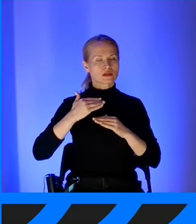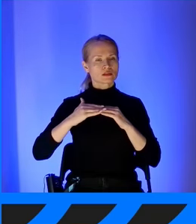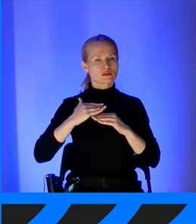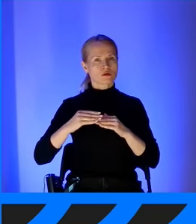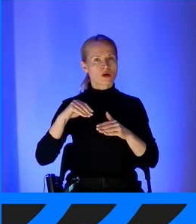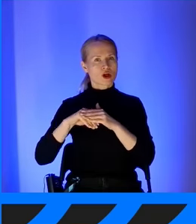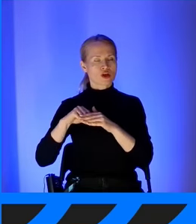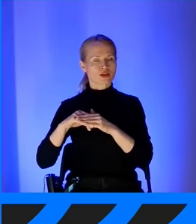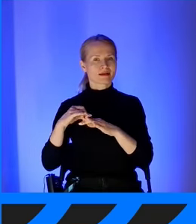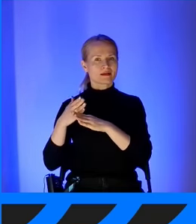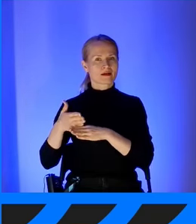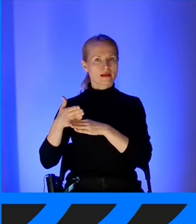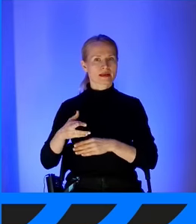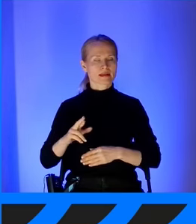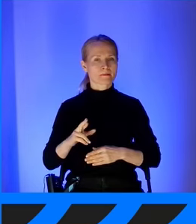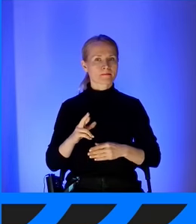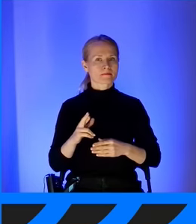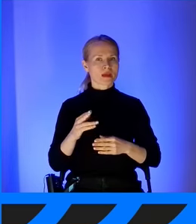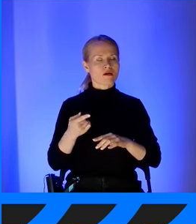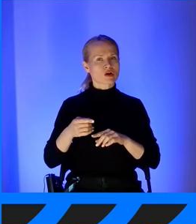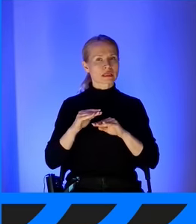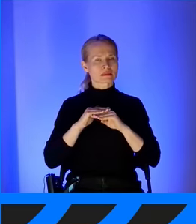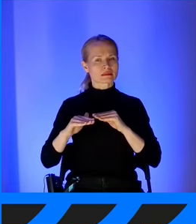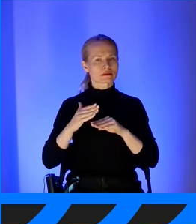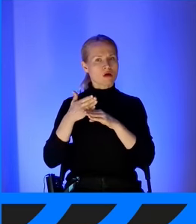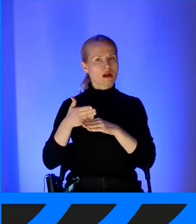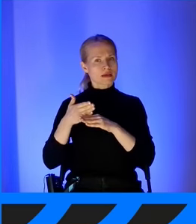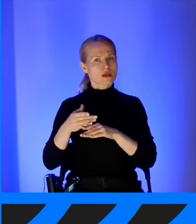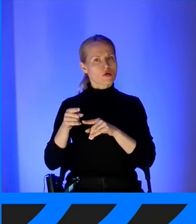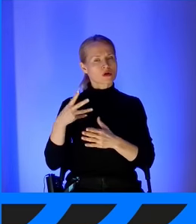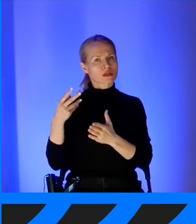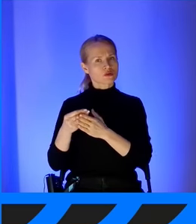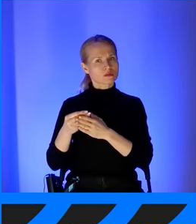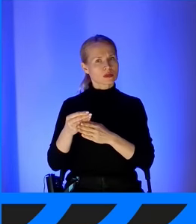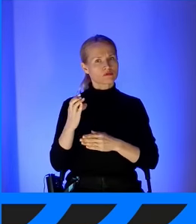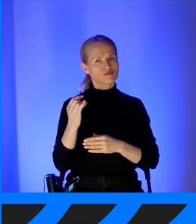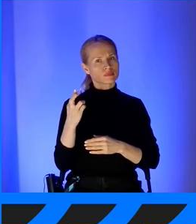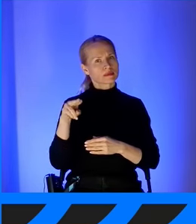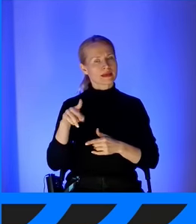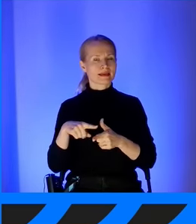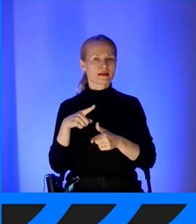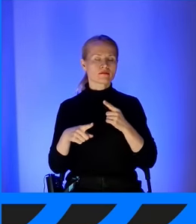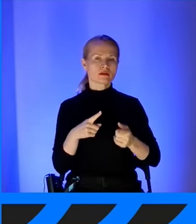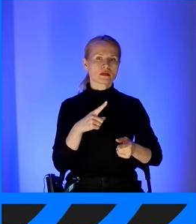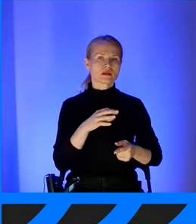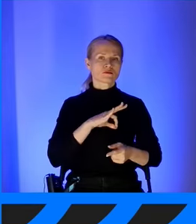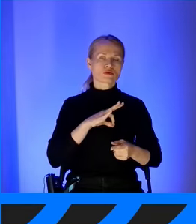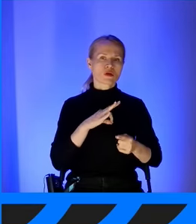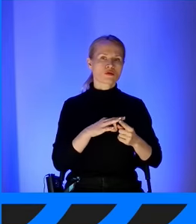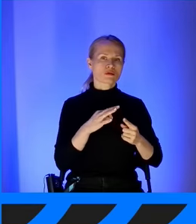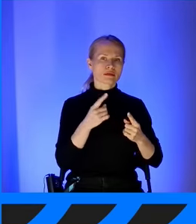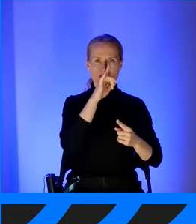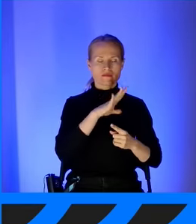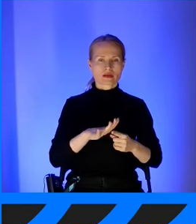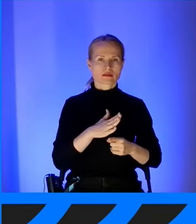слой хранения А вот вот этот слой хранения он у вас на собственной судки или вы какое-то используете решение такое из